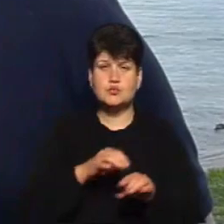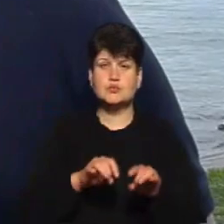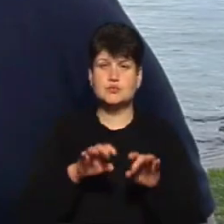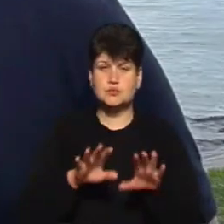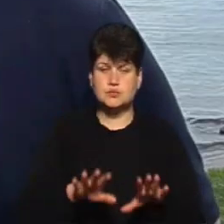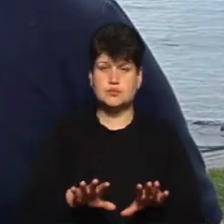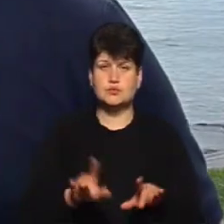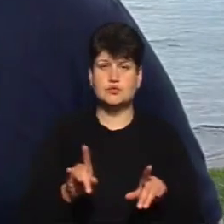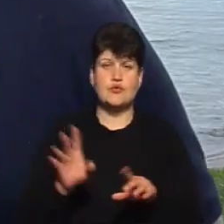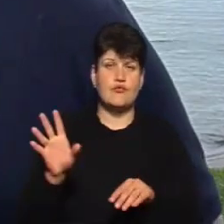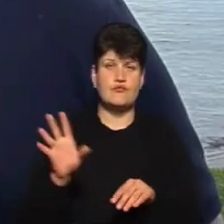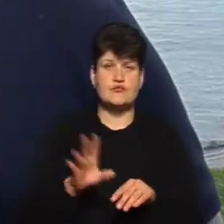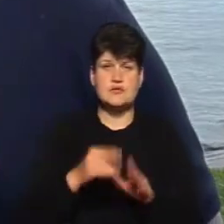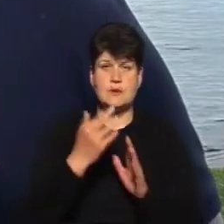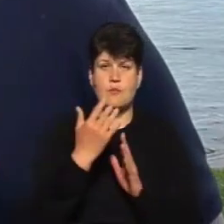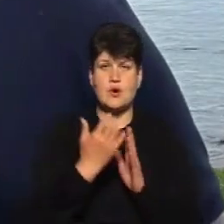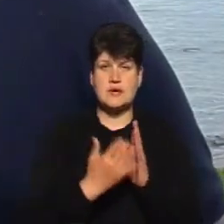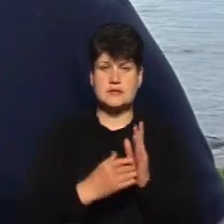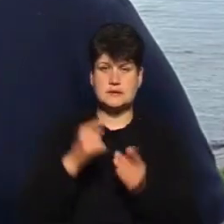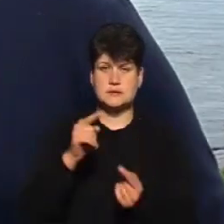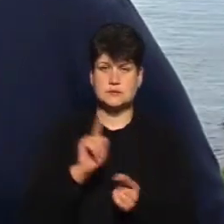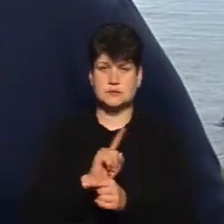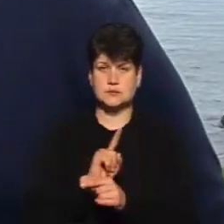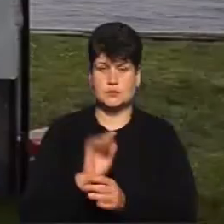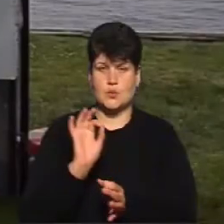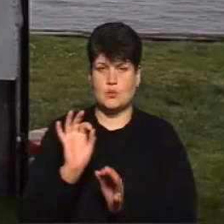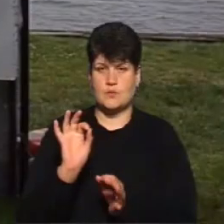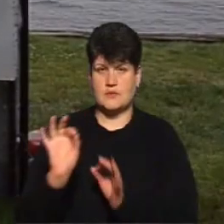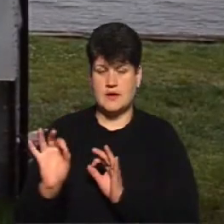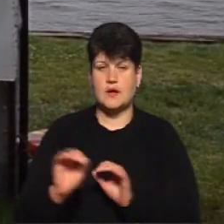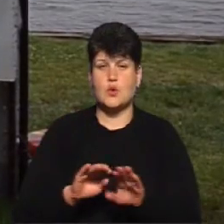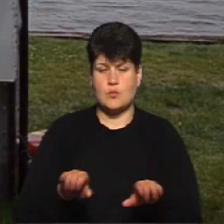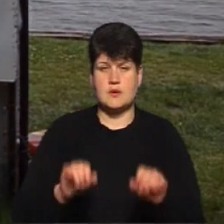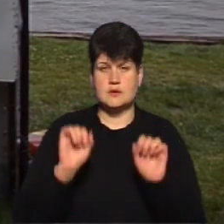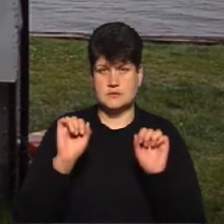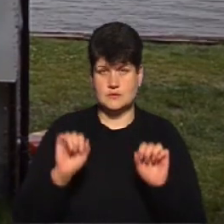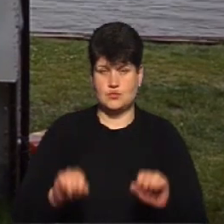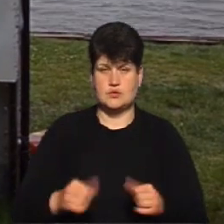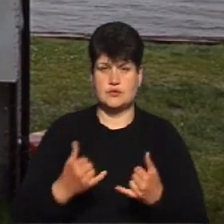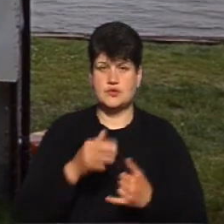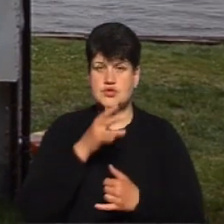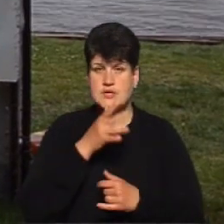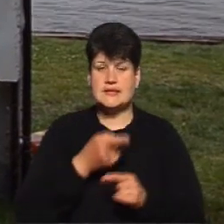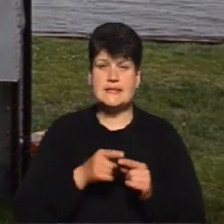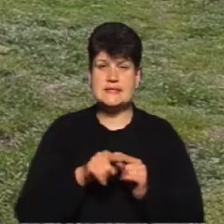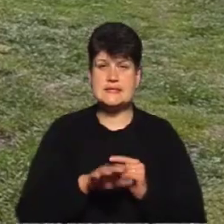всі показники відповідають нормам і купатися є безпечно на даний час. На даній ділянці